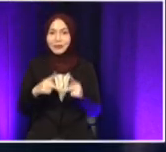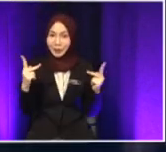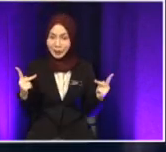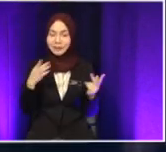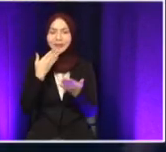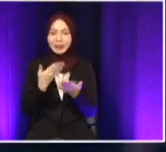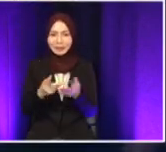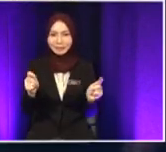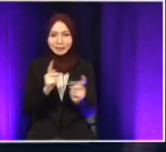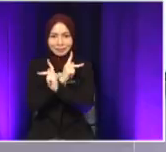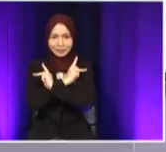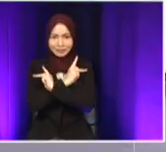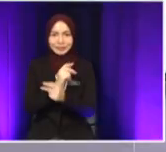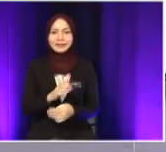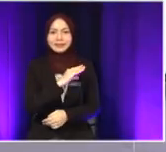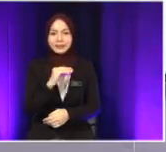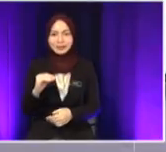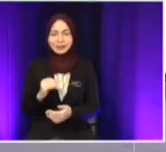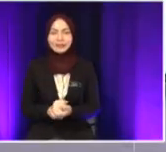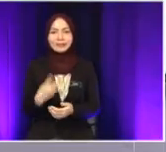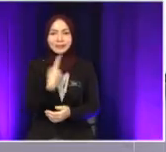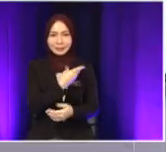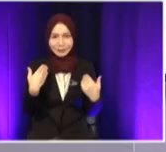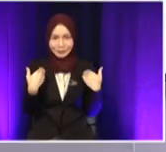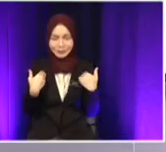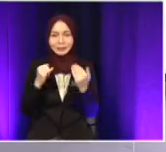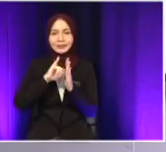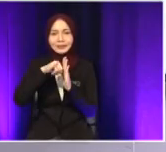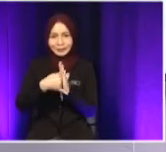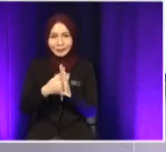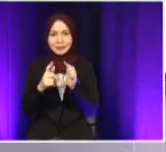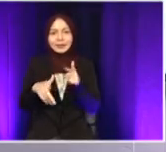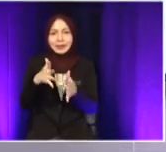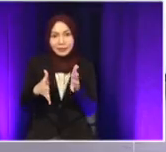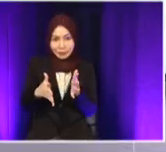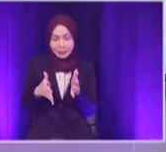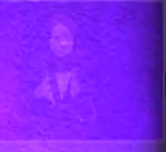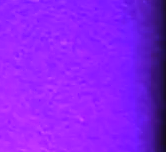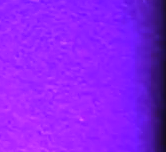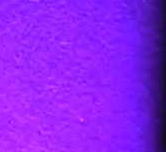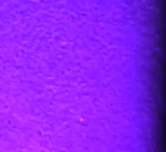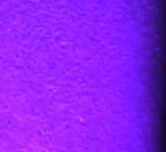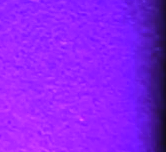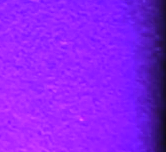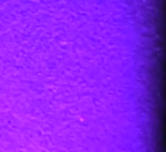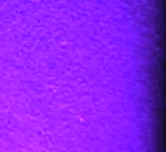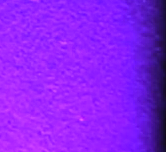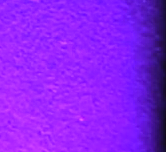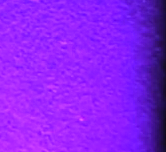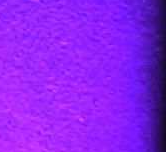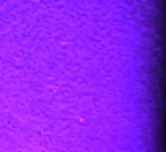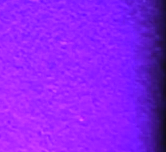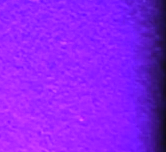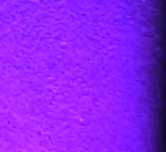kepada hari ini dan para menuntut sekalian kita ada juga juru bahasa isyarat kita bersama dengan Cikgu Zaini Zainal Abidin